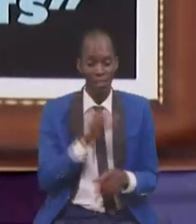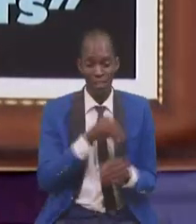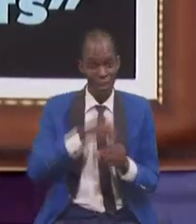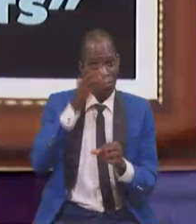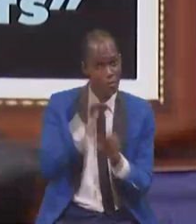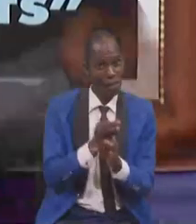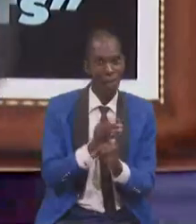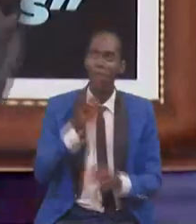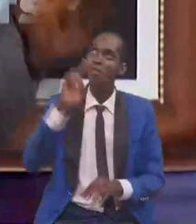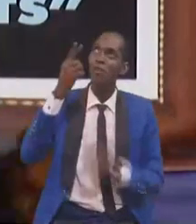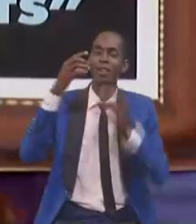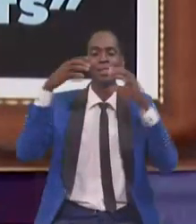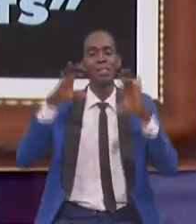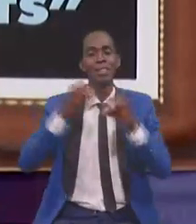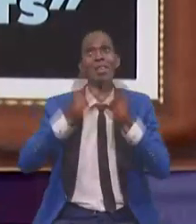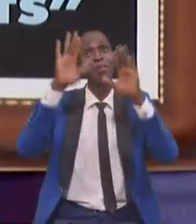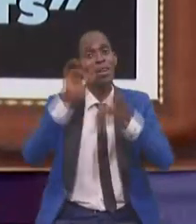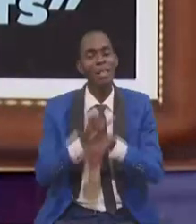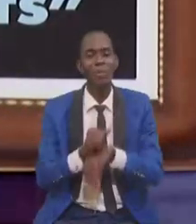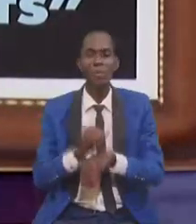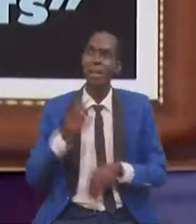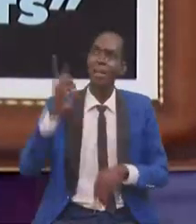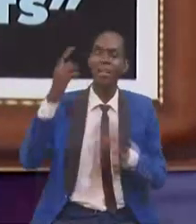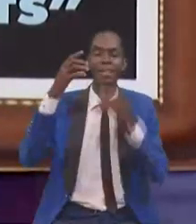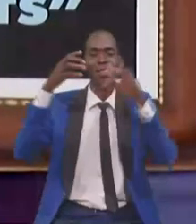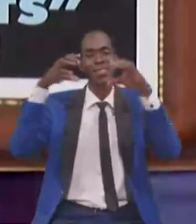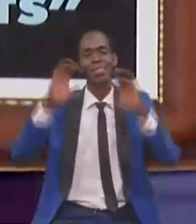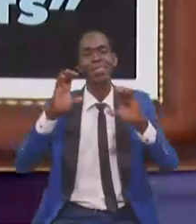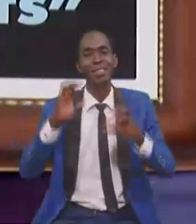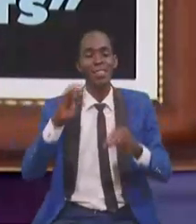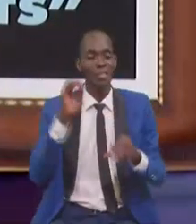En foi, vous serez premier. En miracle, vous serez premier.